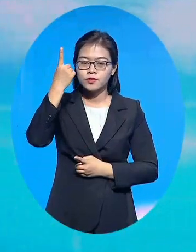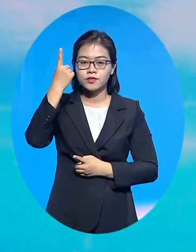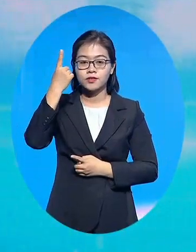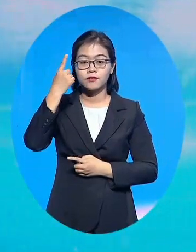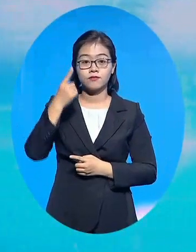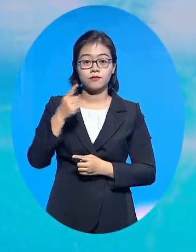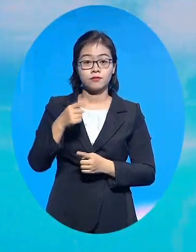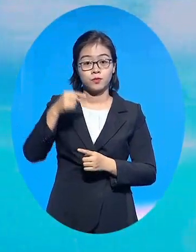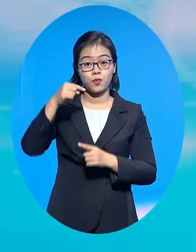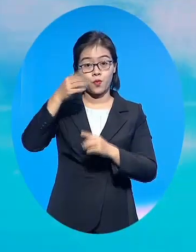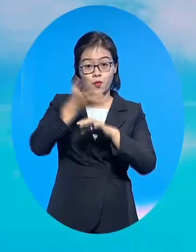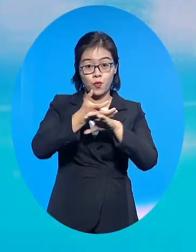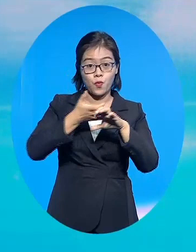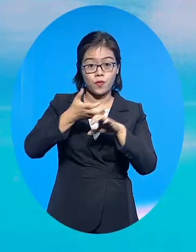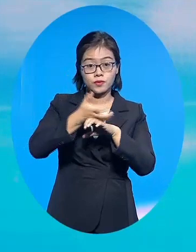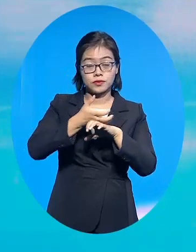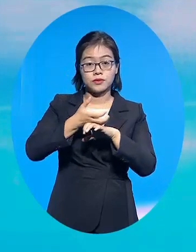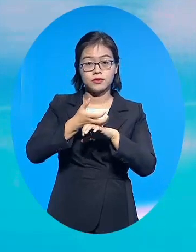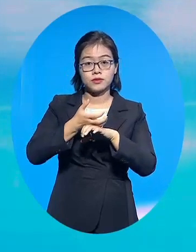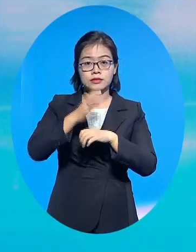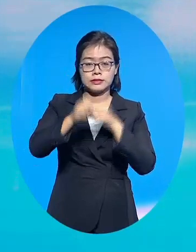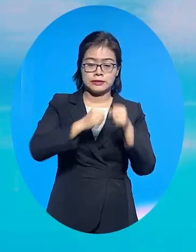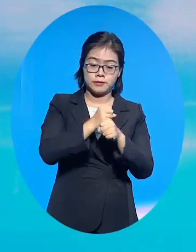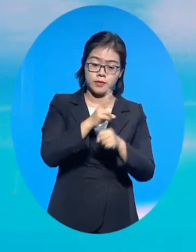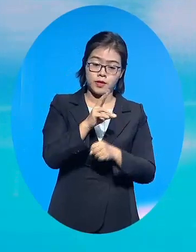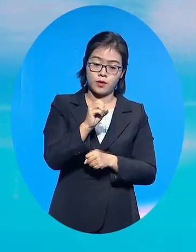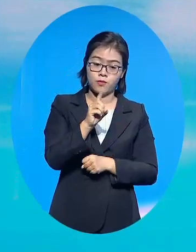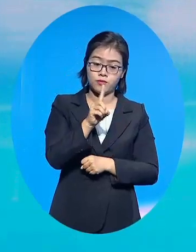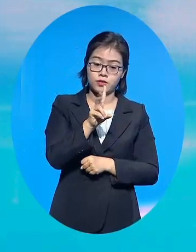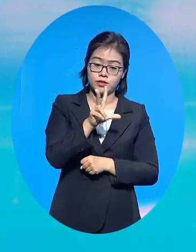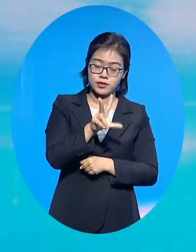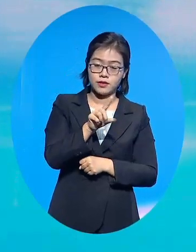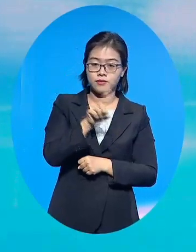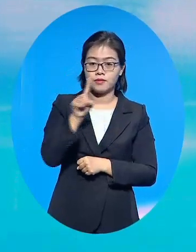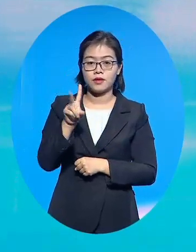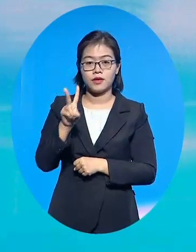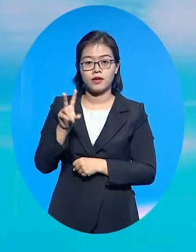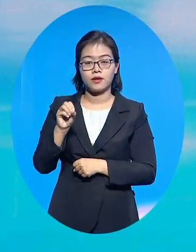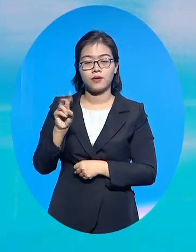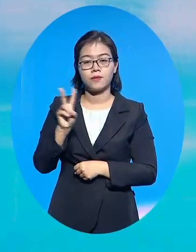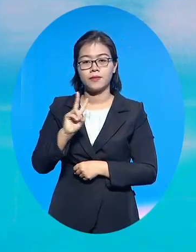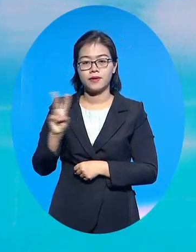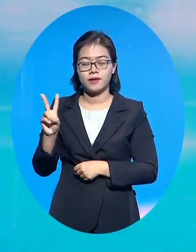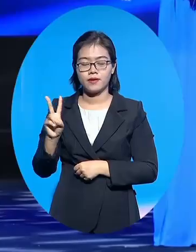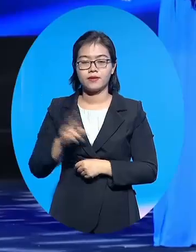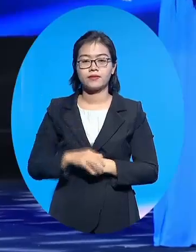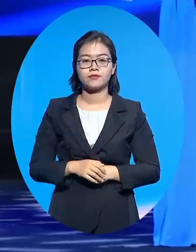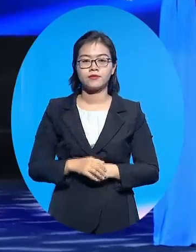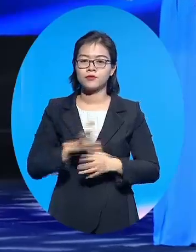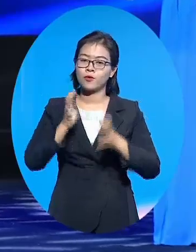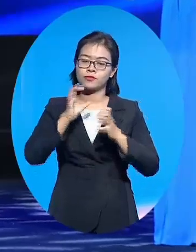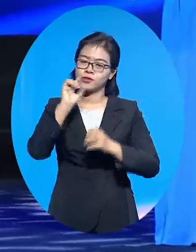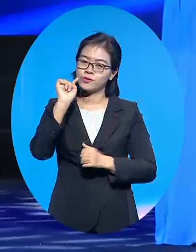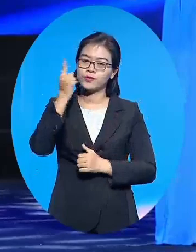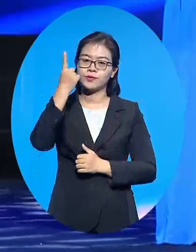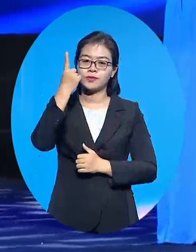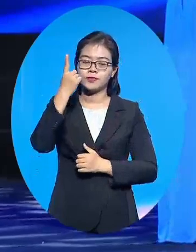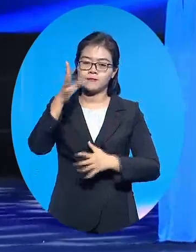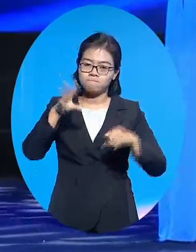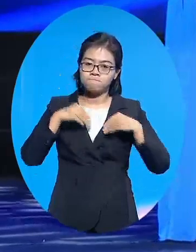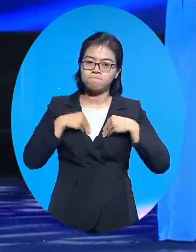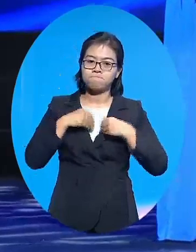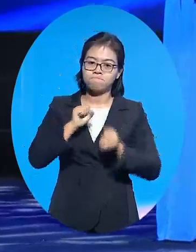từ 2018 đến 2022 tại lễ công bố sản phẩm thương hiệu quốc gia Việt Nam thành lập từ năm